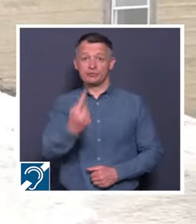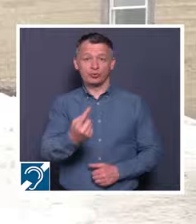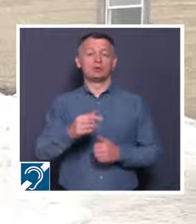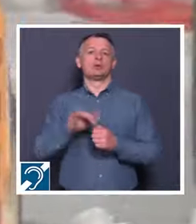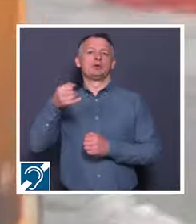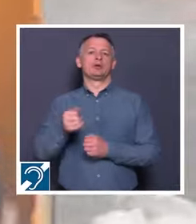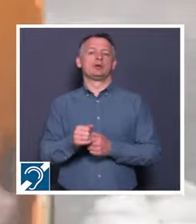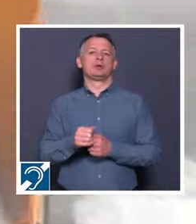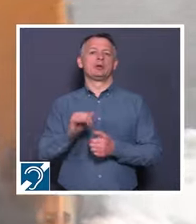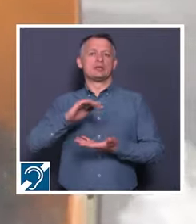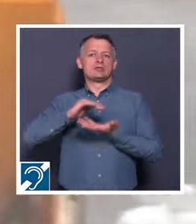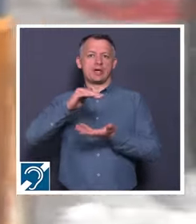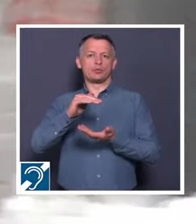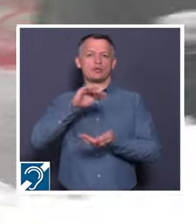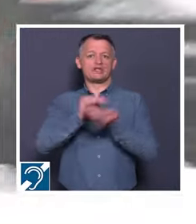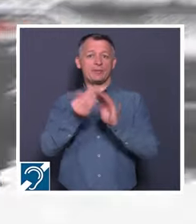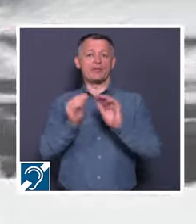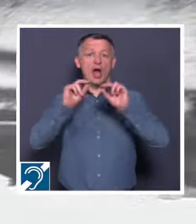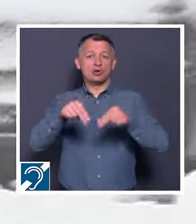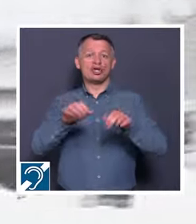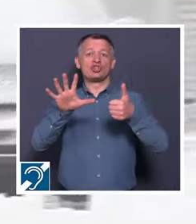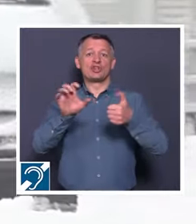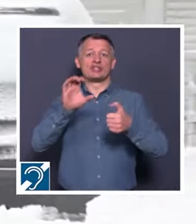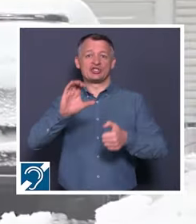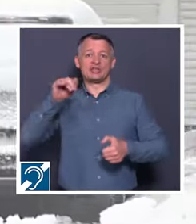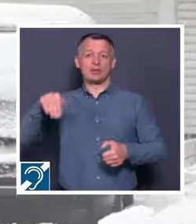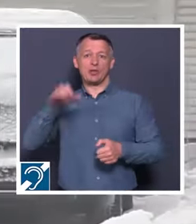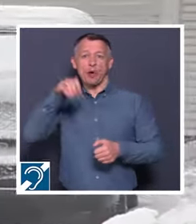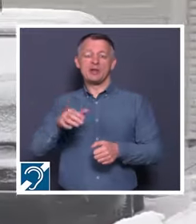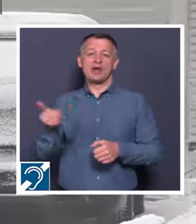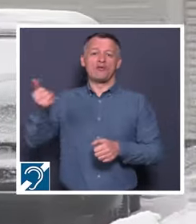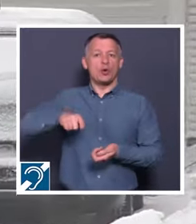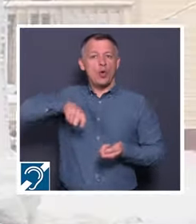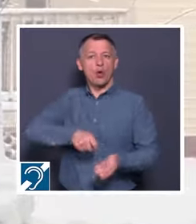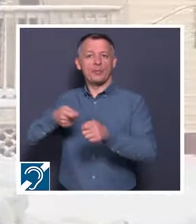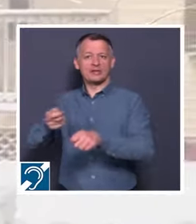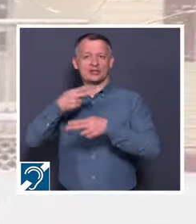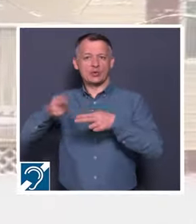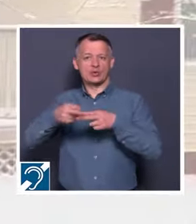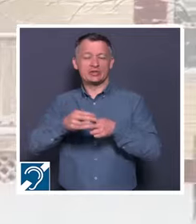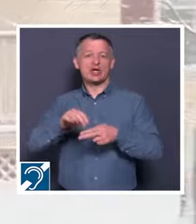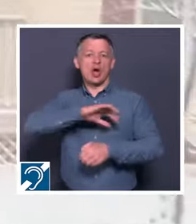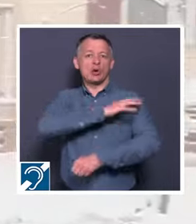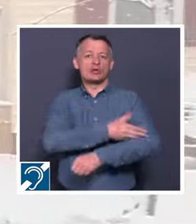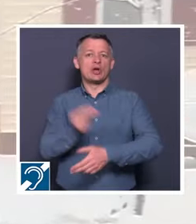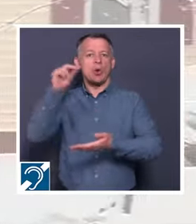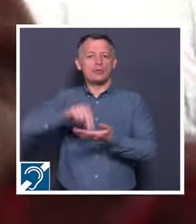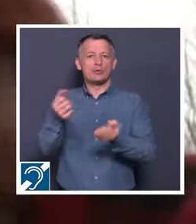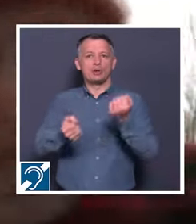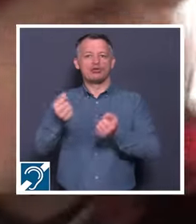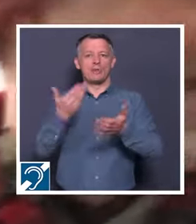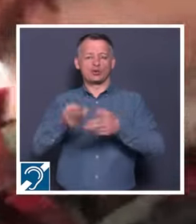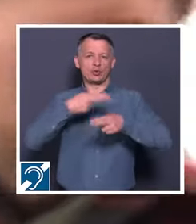și până la 60 de centimetri. Oamenii au ieșit cu lopețile să curețe străzile, iar autoritățile au pus în funcțiune mașinile de